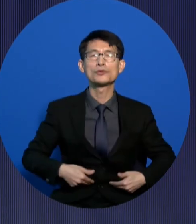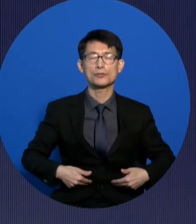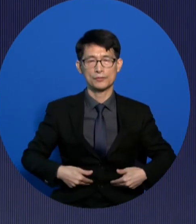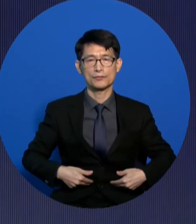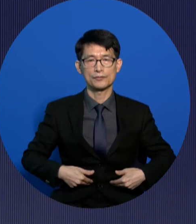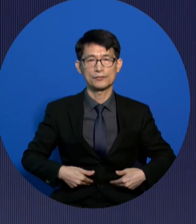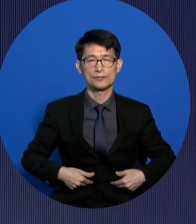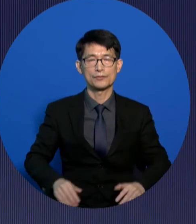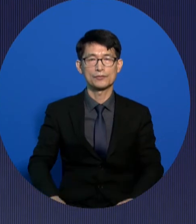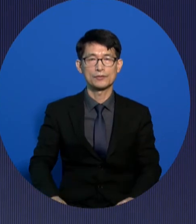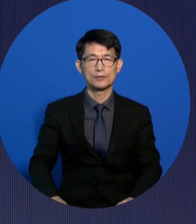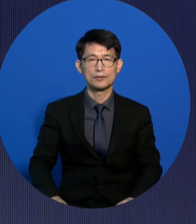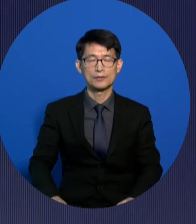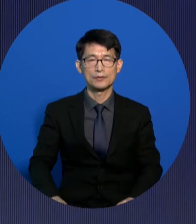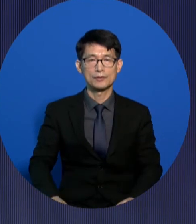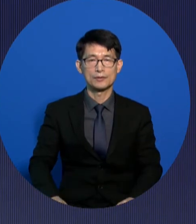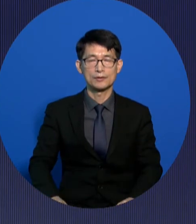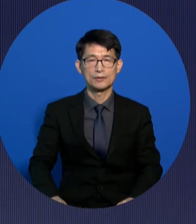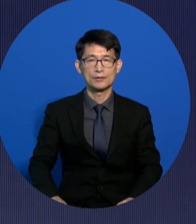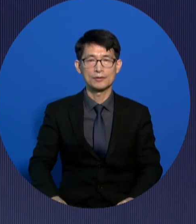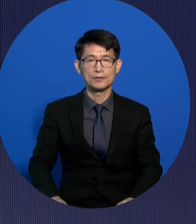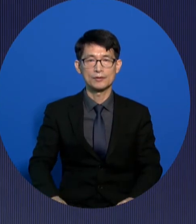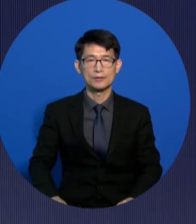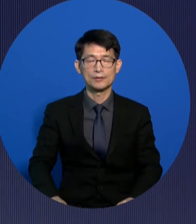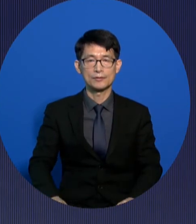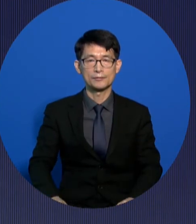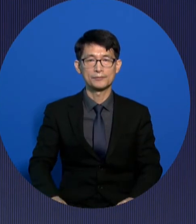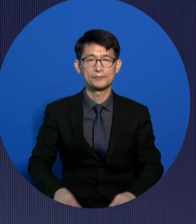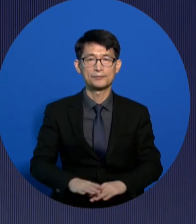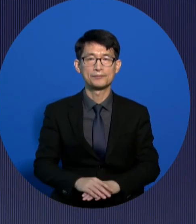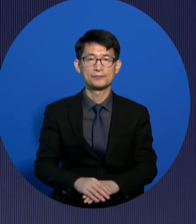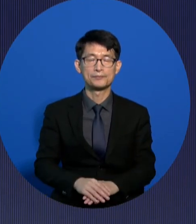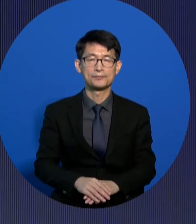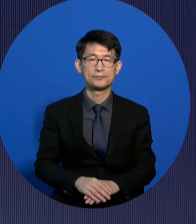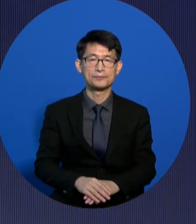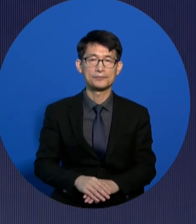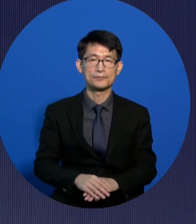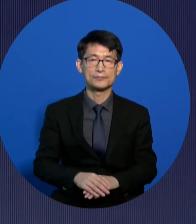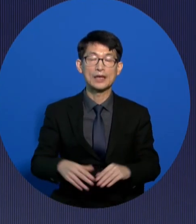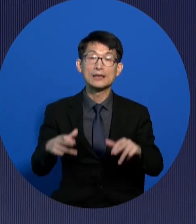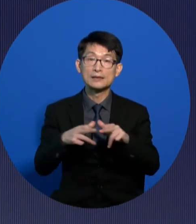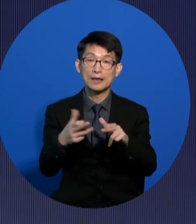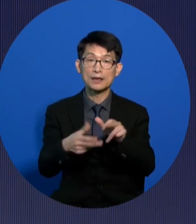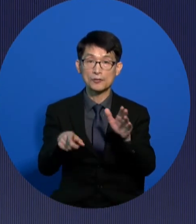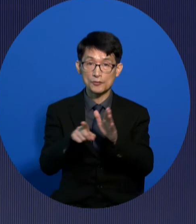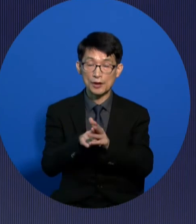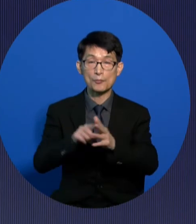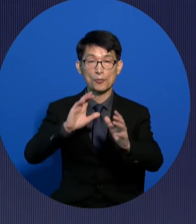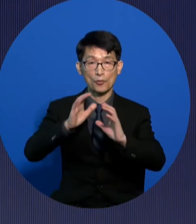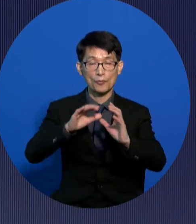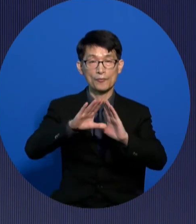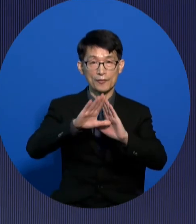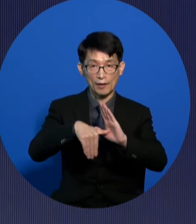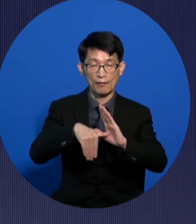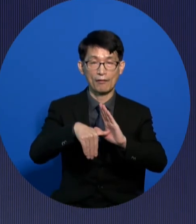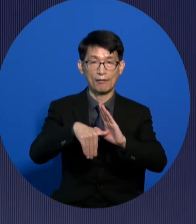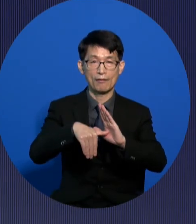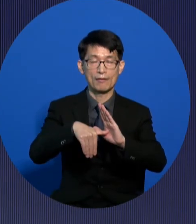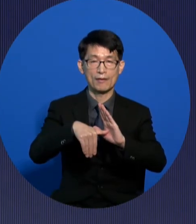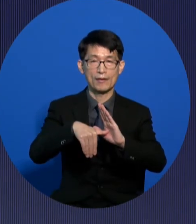본인들의 시간대 본인들에 맞게끔 짜는 프로그램보다는 정말 장애인을 배려하는 프로그램, 장애인분들과 함께하는